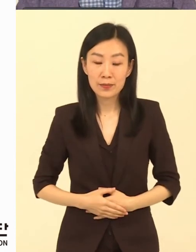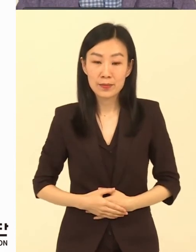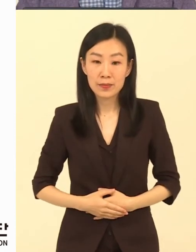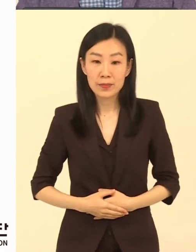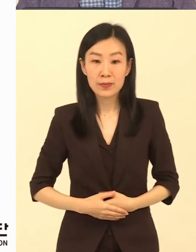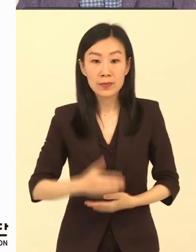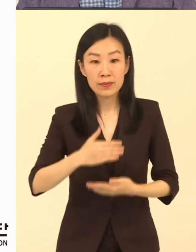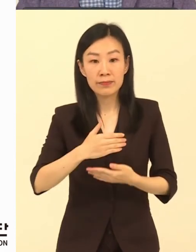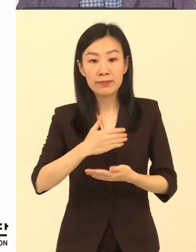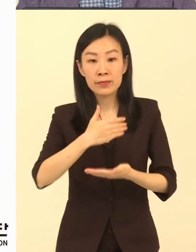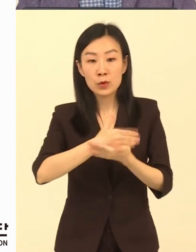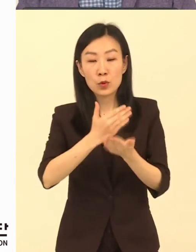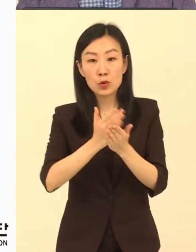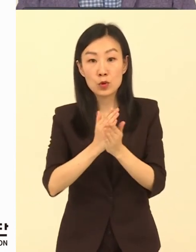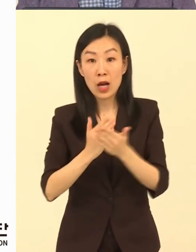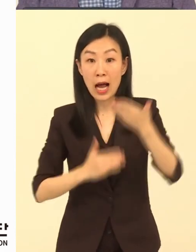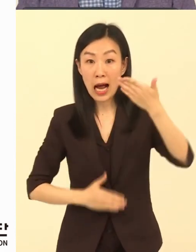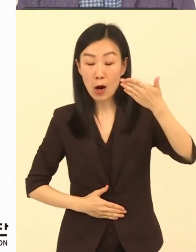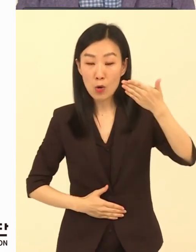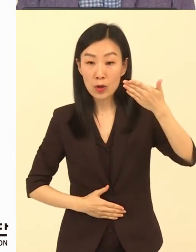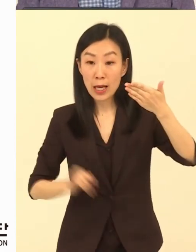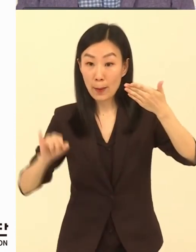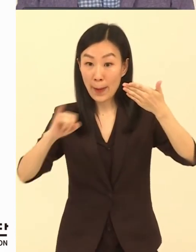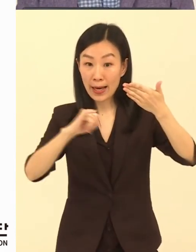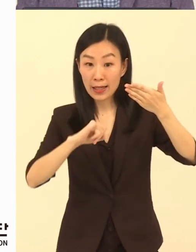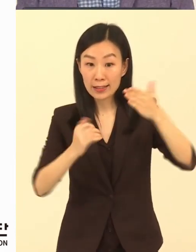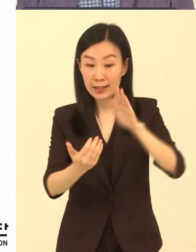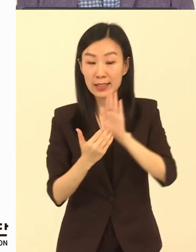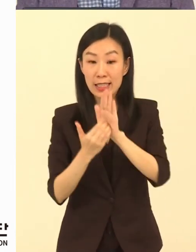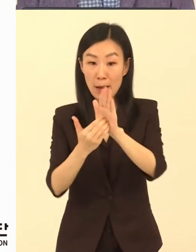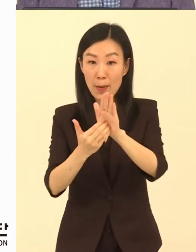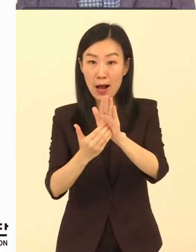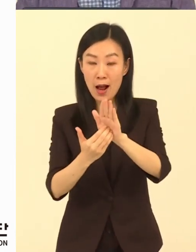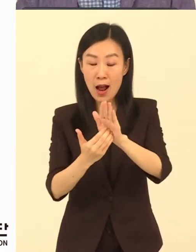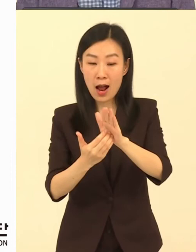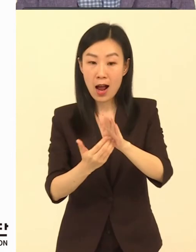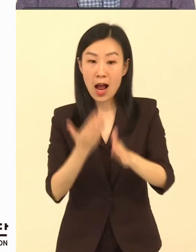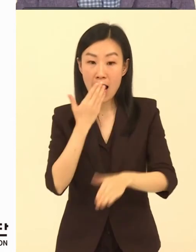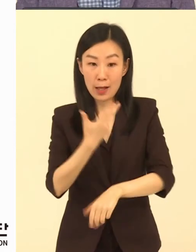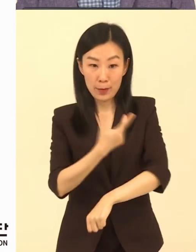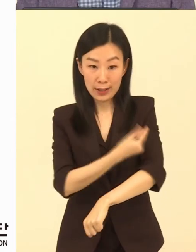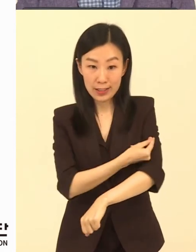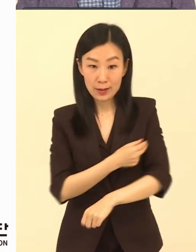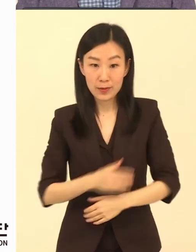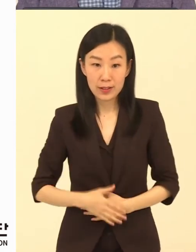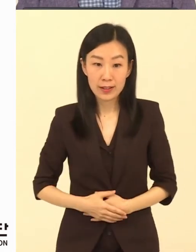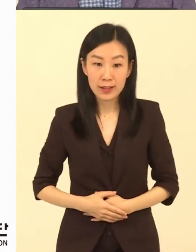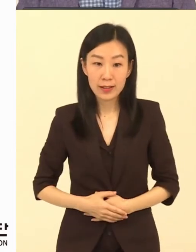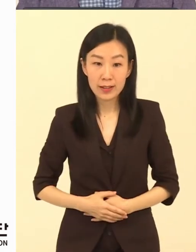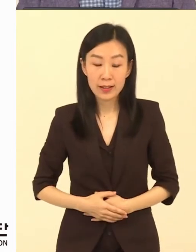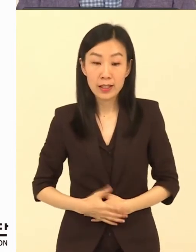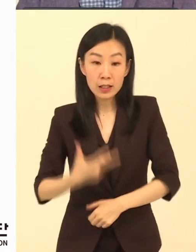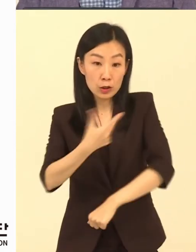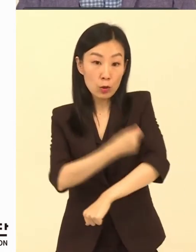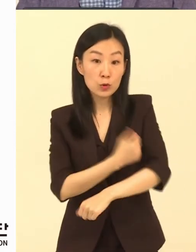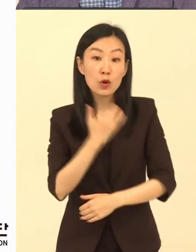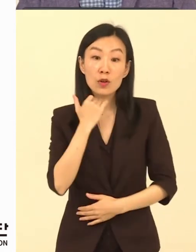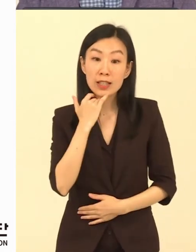9개의 바이러스를 예방할 수 있는 백신이 되겠습니다. 백신 접종